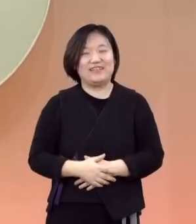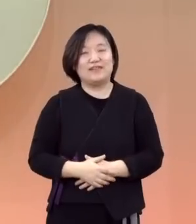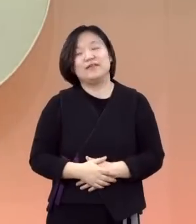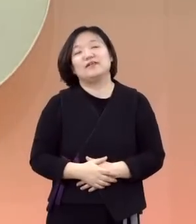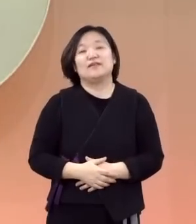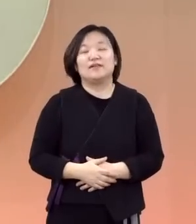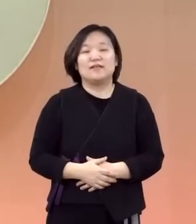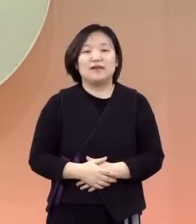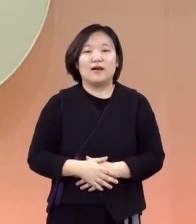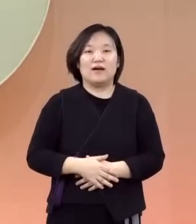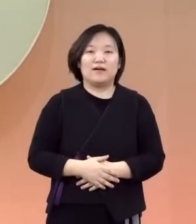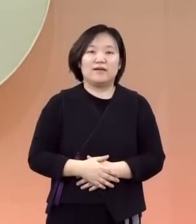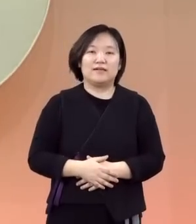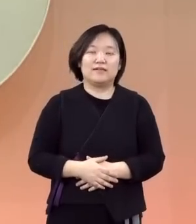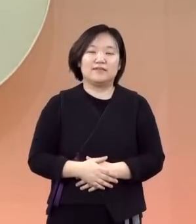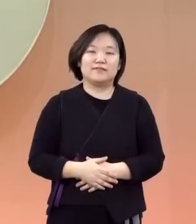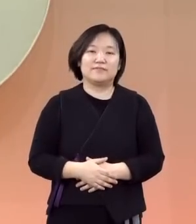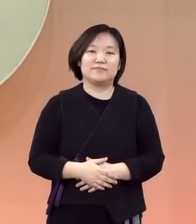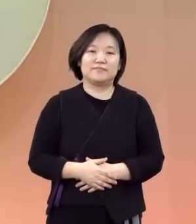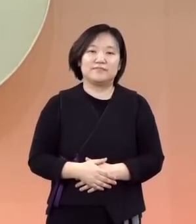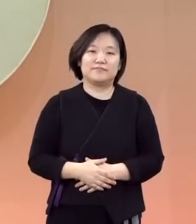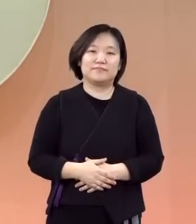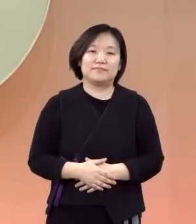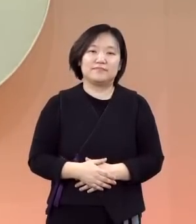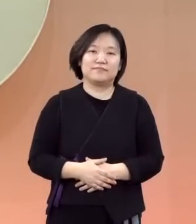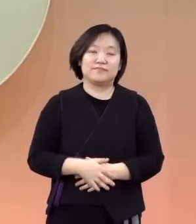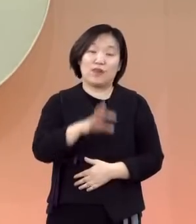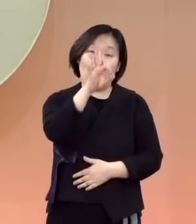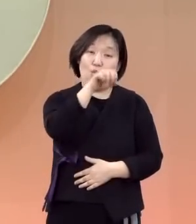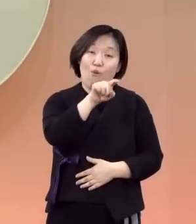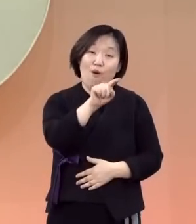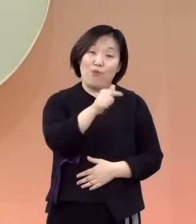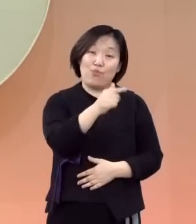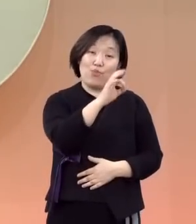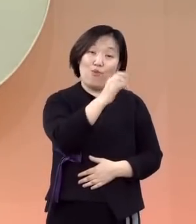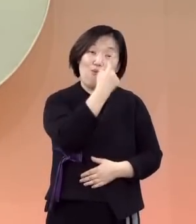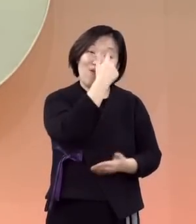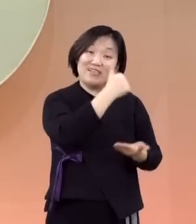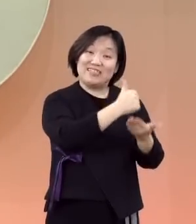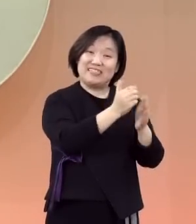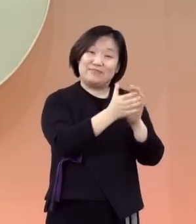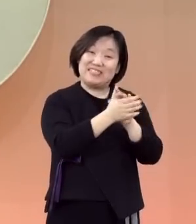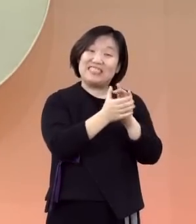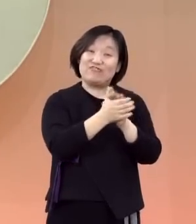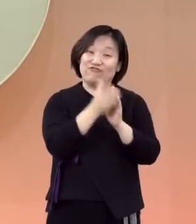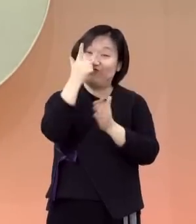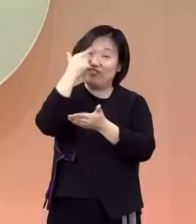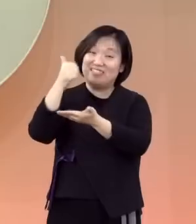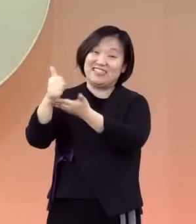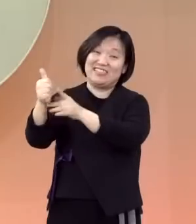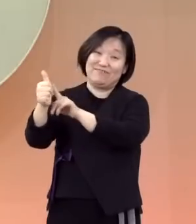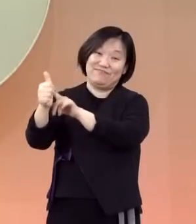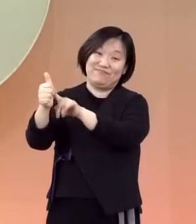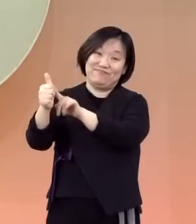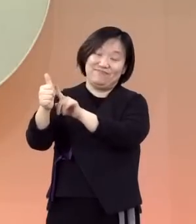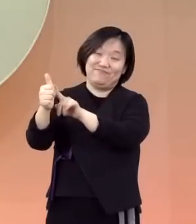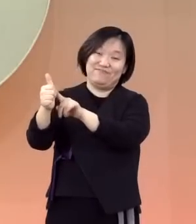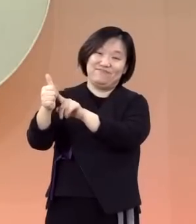.이이야기는 원호스님과절친한사이인한노승에관한이야기인데, 저